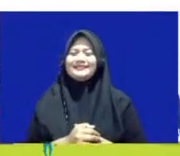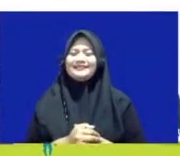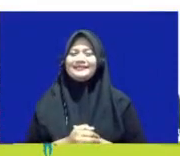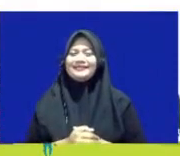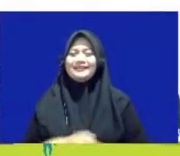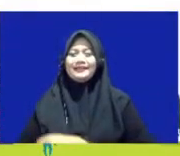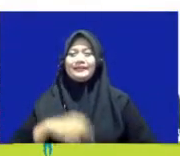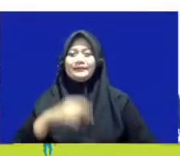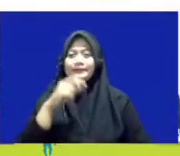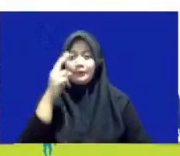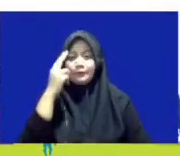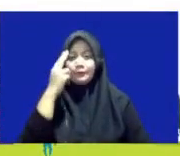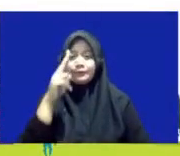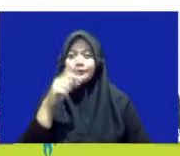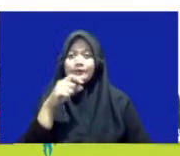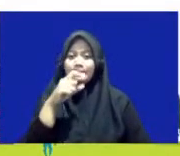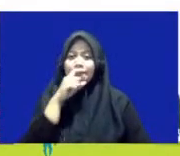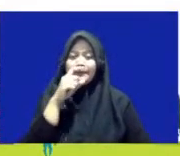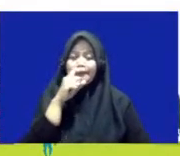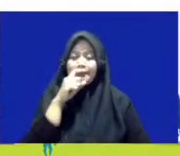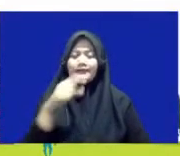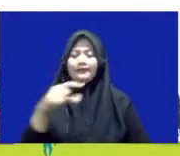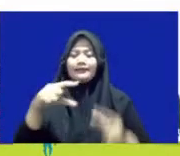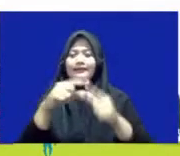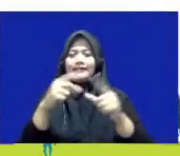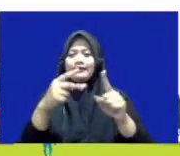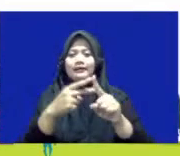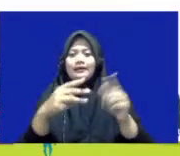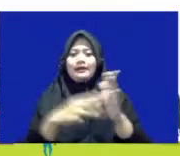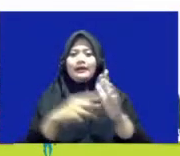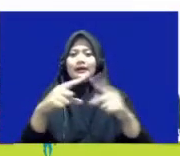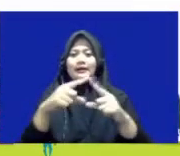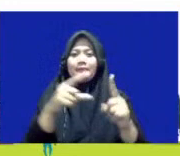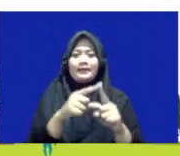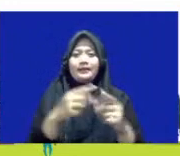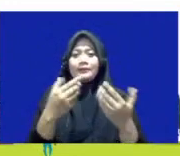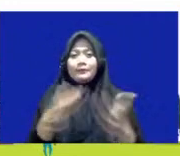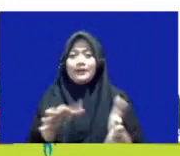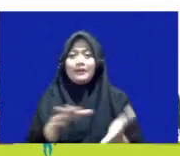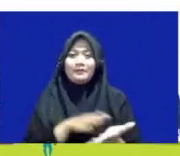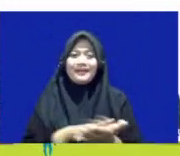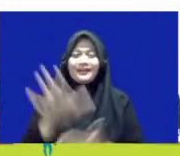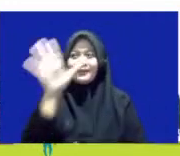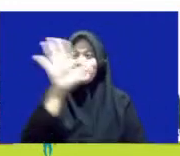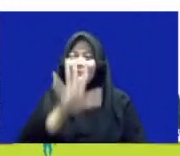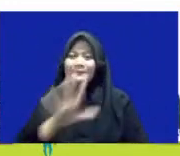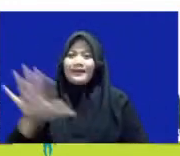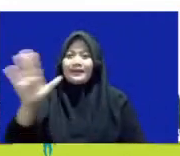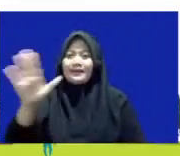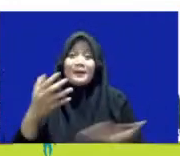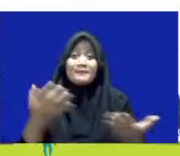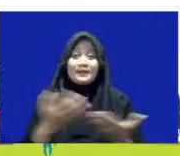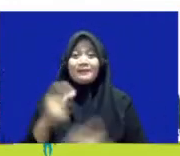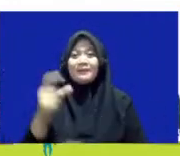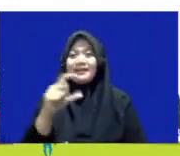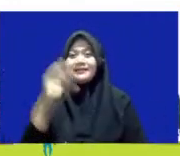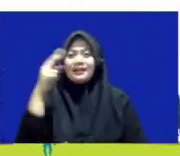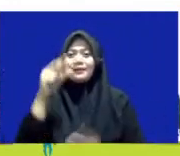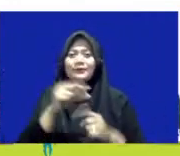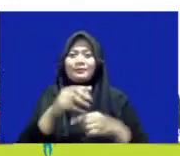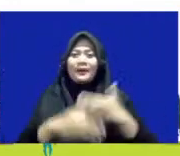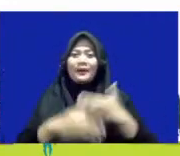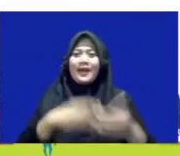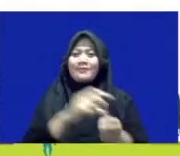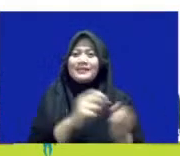Bapak Amadou Haq yang telah memberikan gambaran bagaimana pelanggan bencana di Bangladesh,